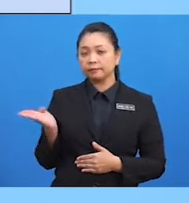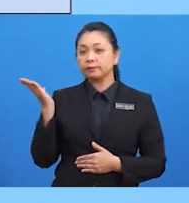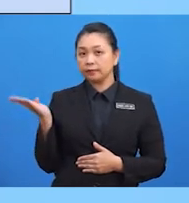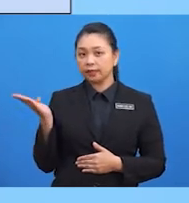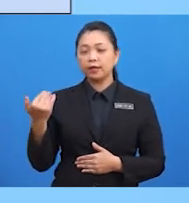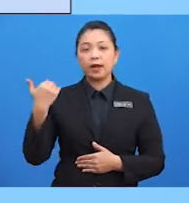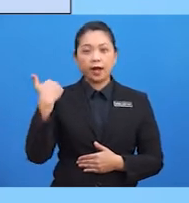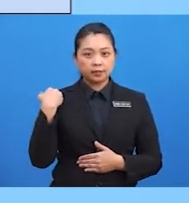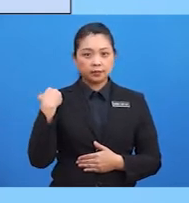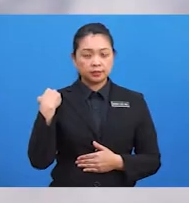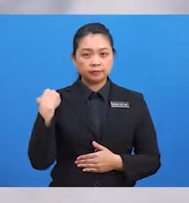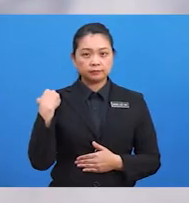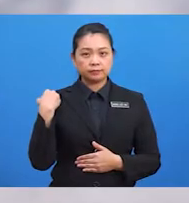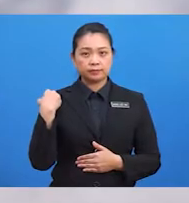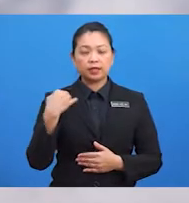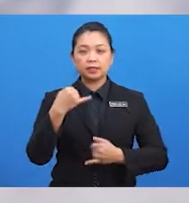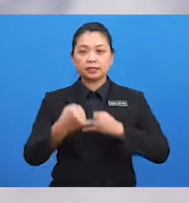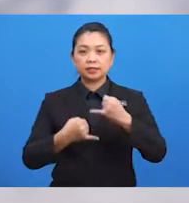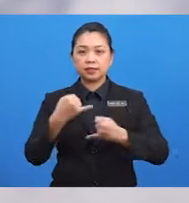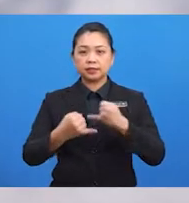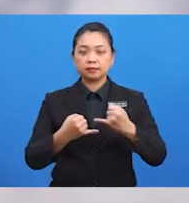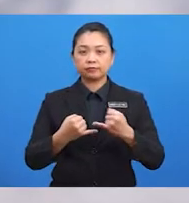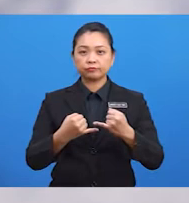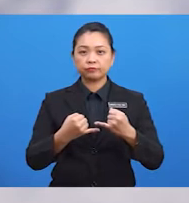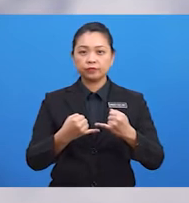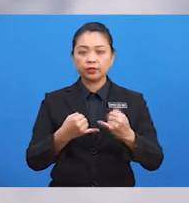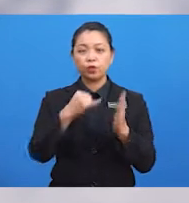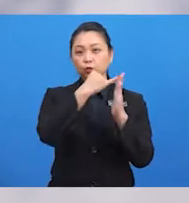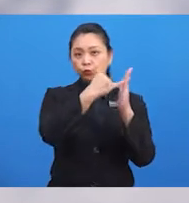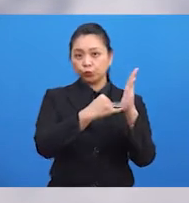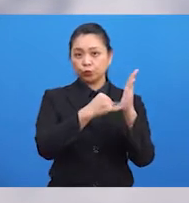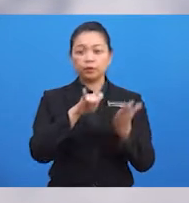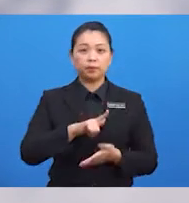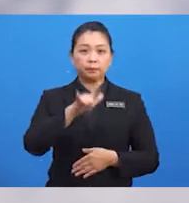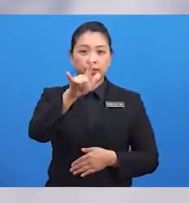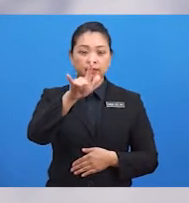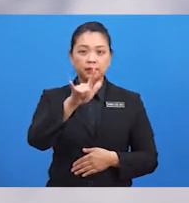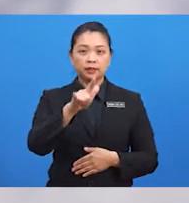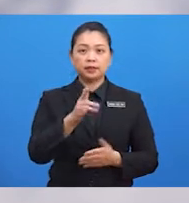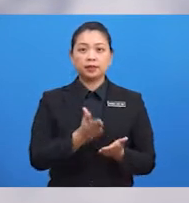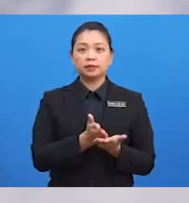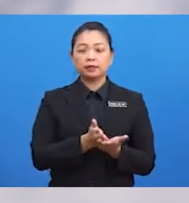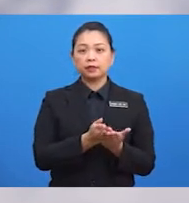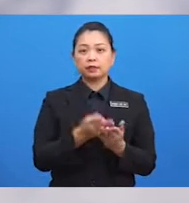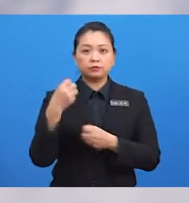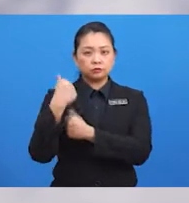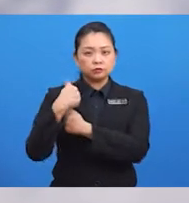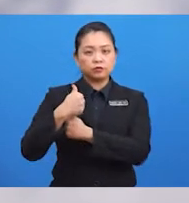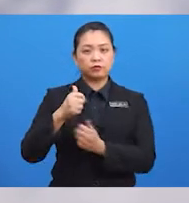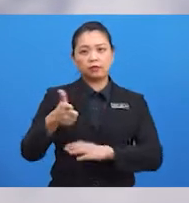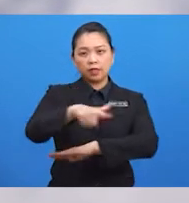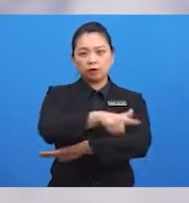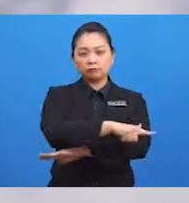mempunyai kejayaan sebagai juruterbang tentera laut, juruterbang ujian dan